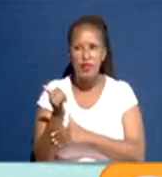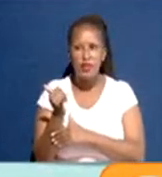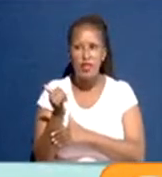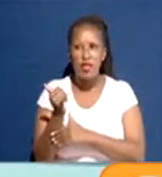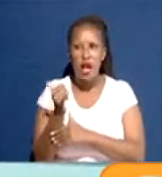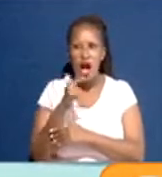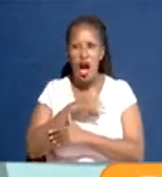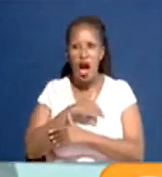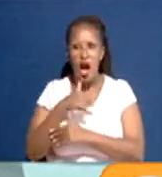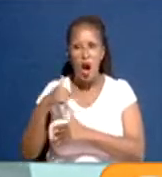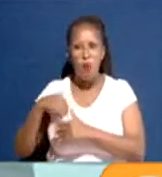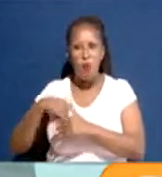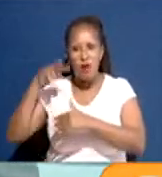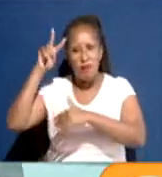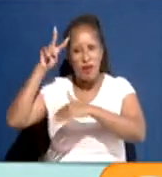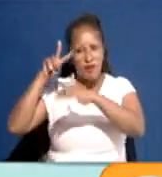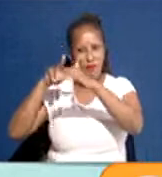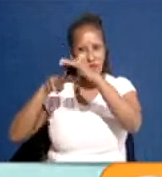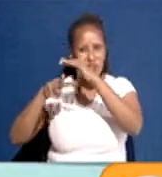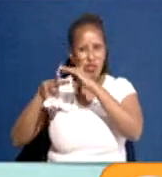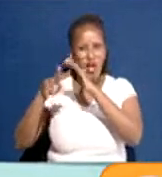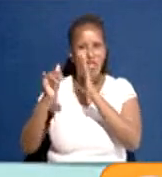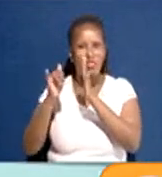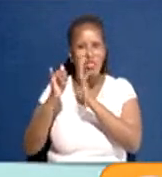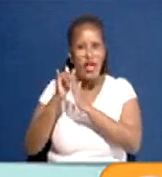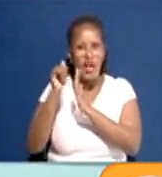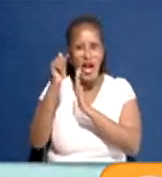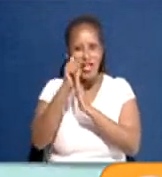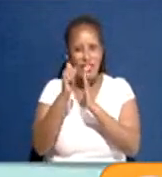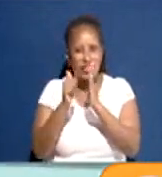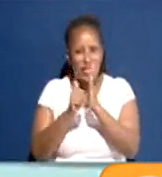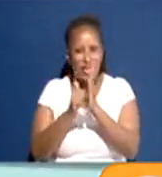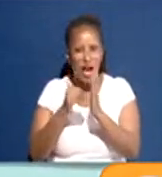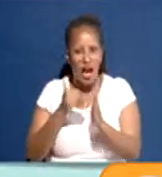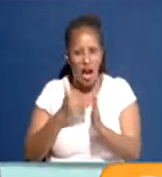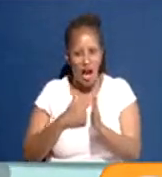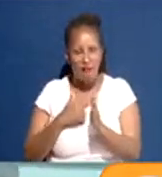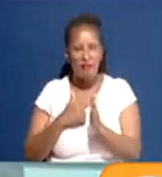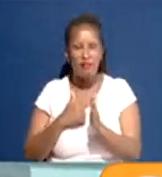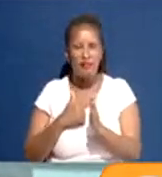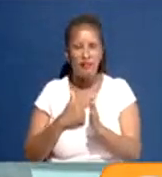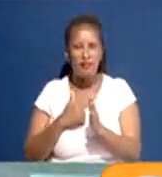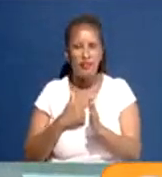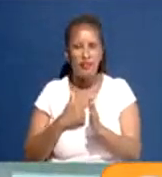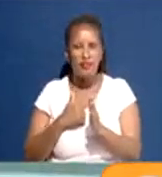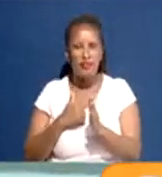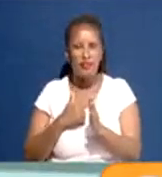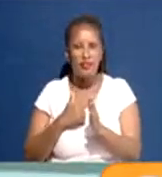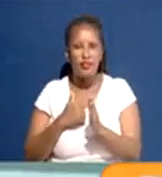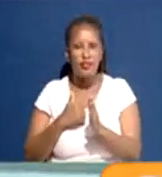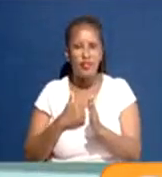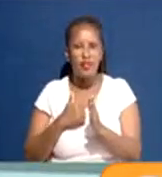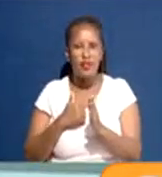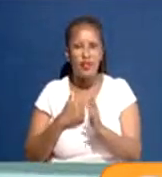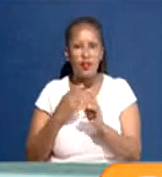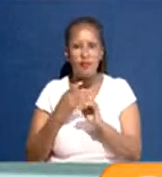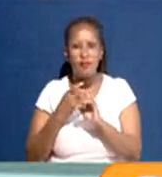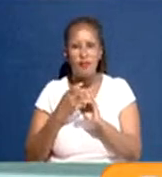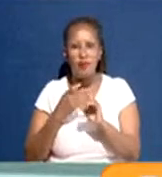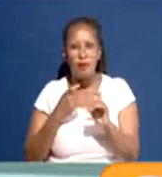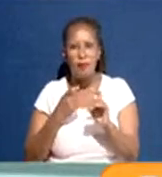manifesto yetu, the bottom up economic transformation agenda manifesto, is